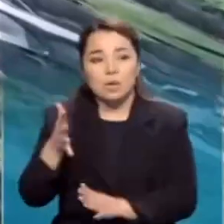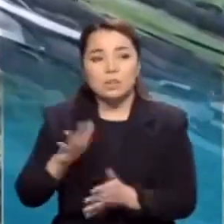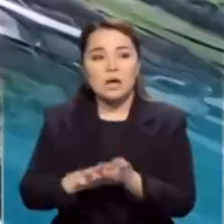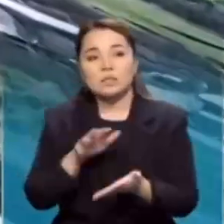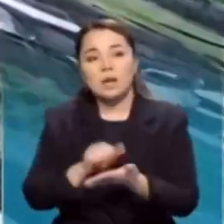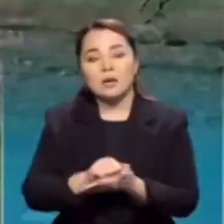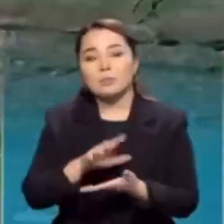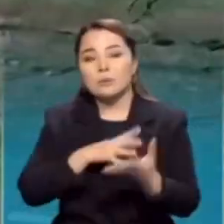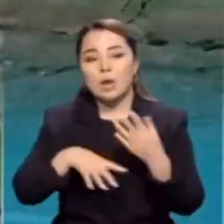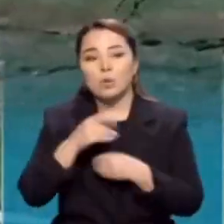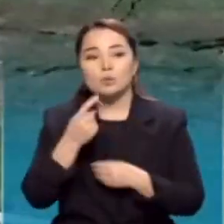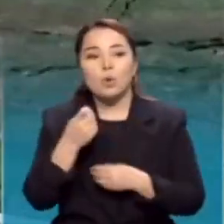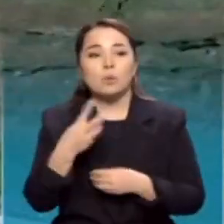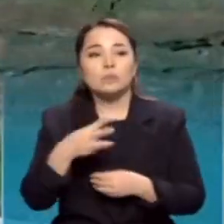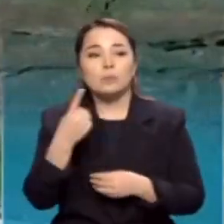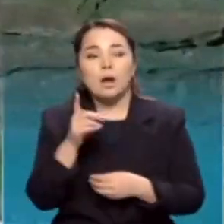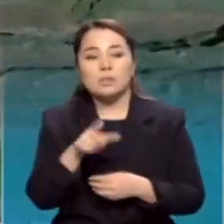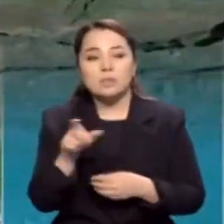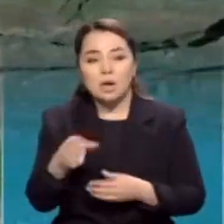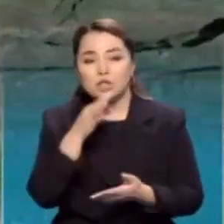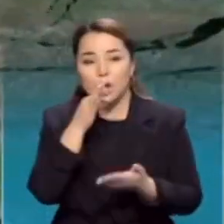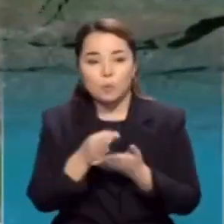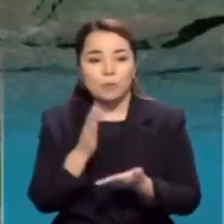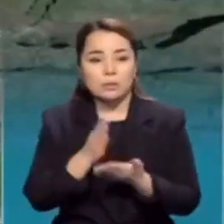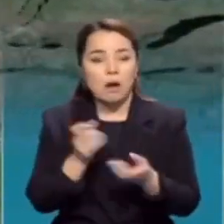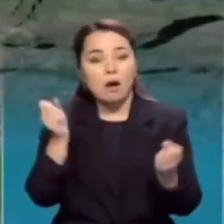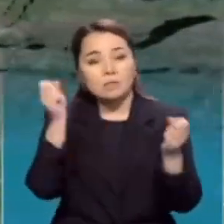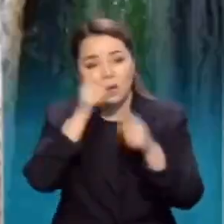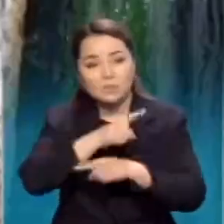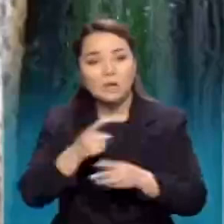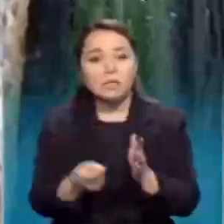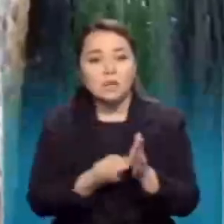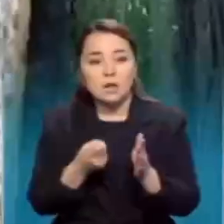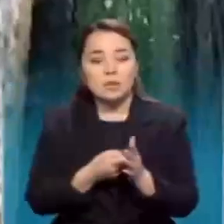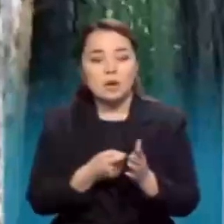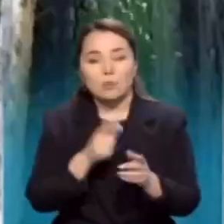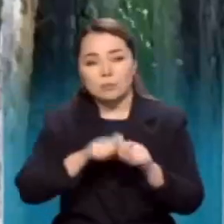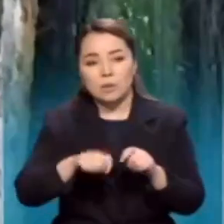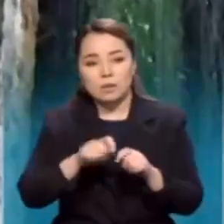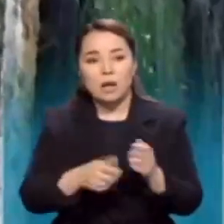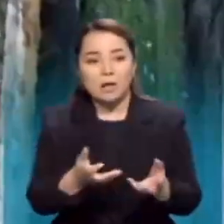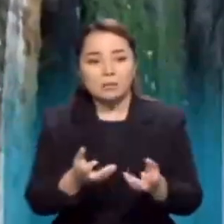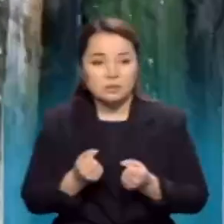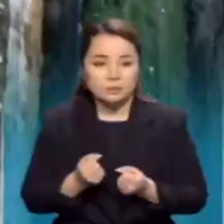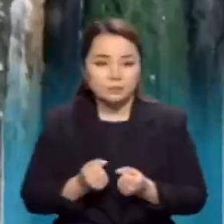болуына 131 адам жауапты екені анықталған. Олар тергеуге алынды.